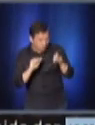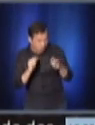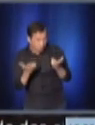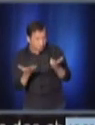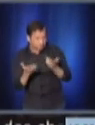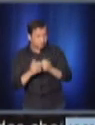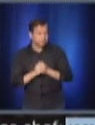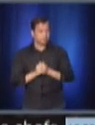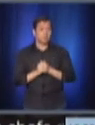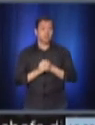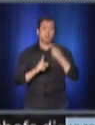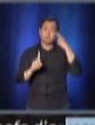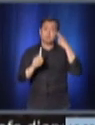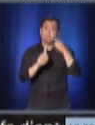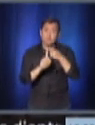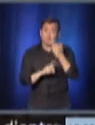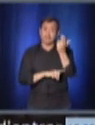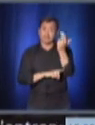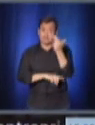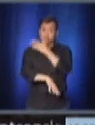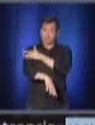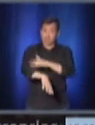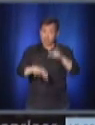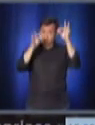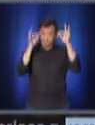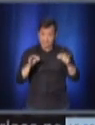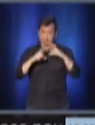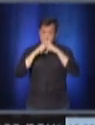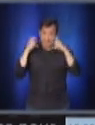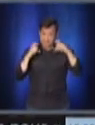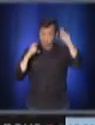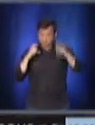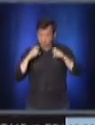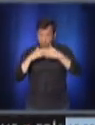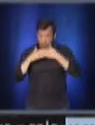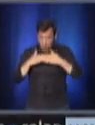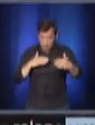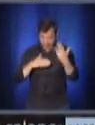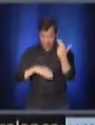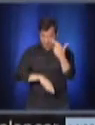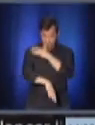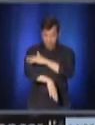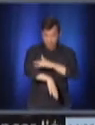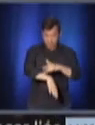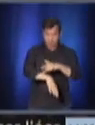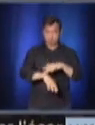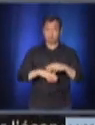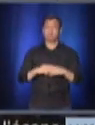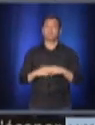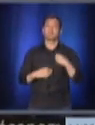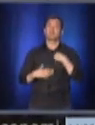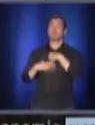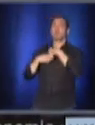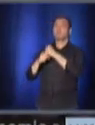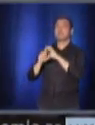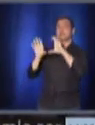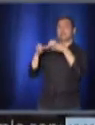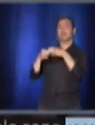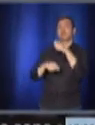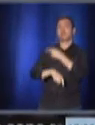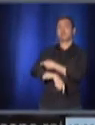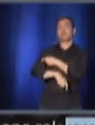13, on porte le masque dans le transport en commun? Moi, je me fie beaucoup à l'équipe du Dr Arruda. Ce qu'on avait dit, rappelez-vous,